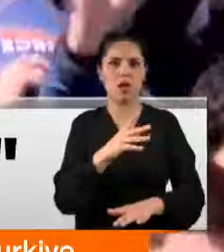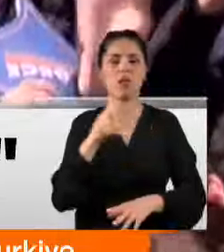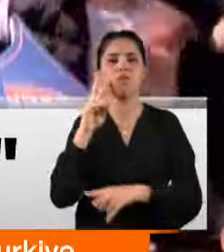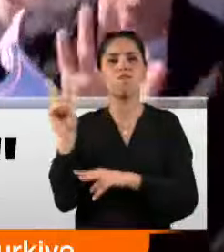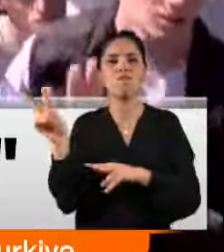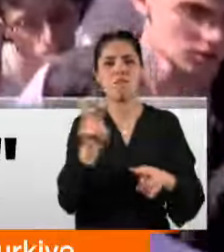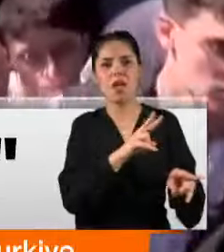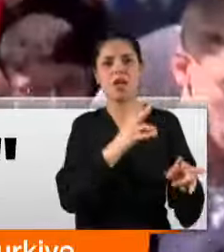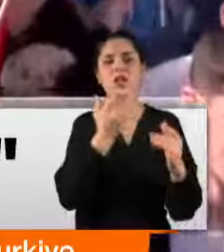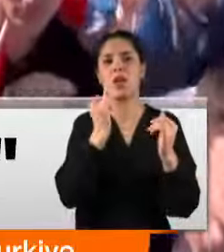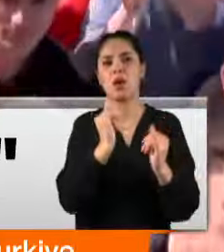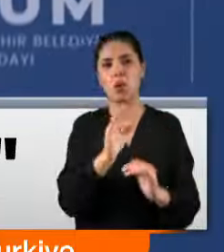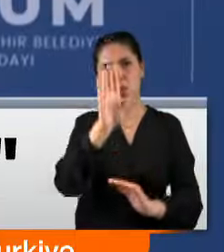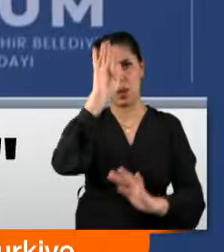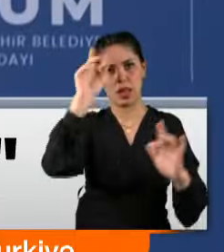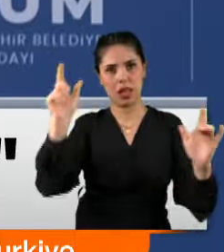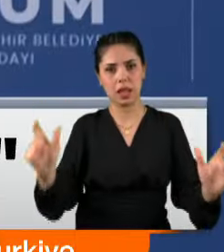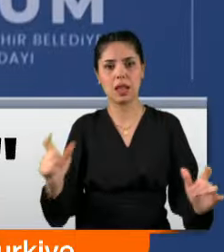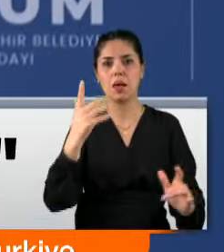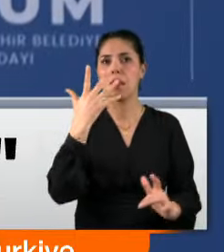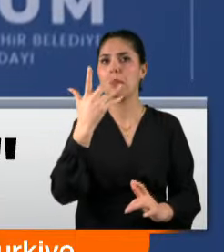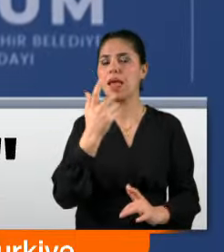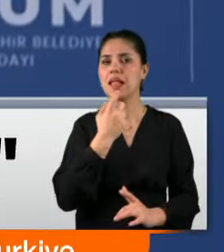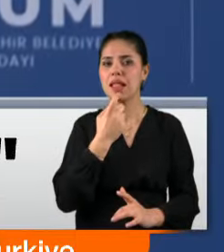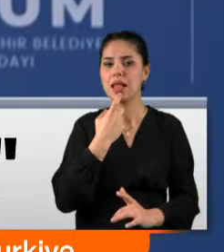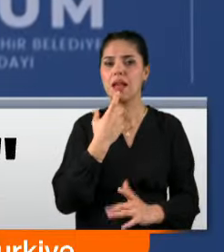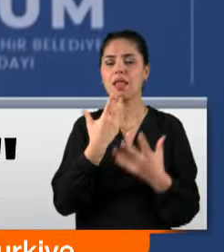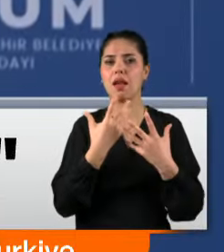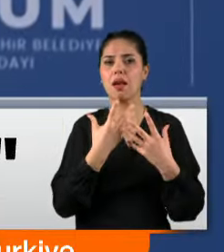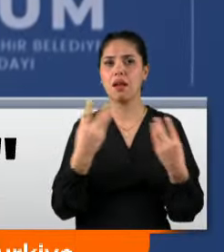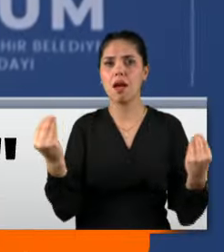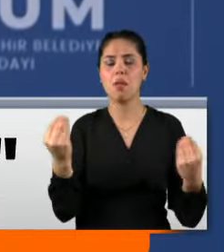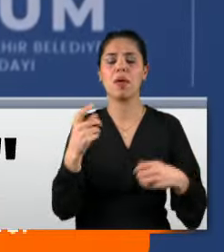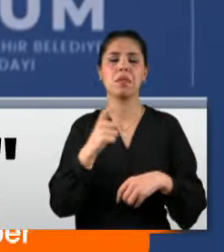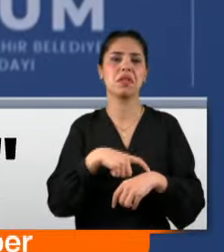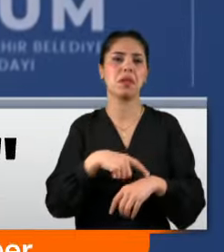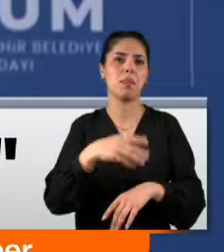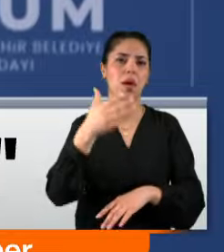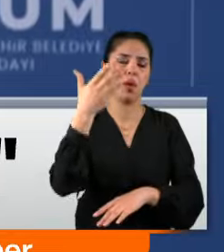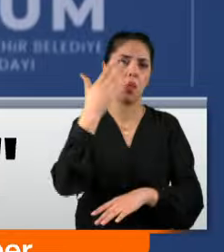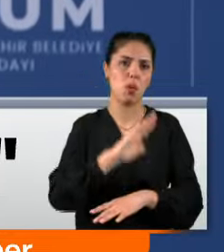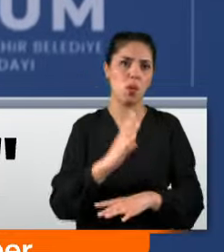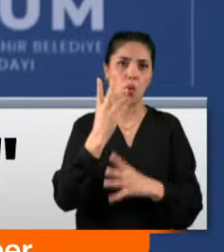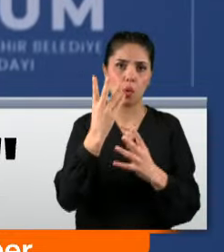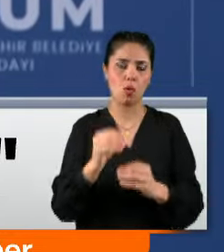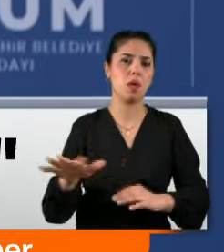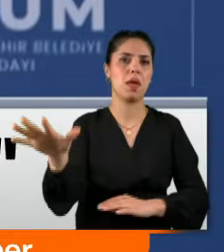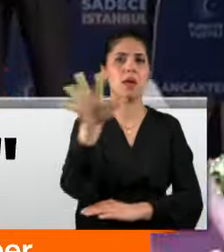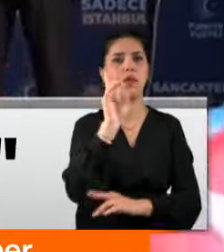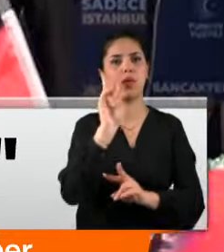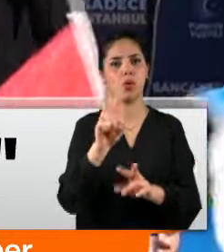kadar keskin. İstanbul'un bir 5 sene daha kaybetme lüksünün olmadığını hepimiz